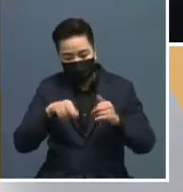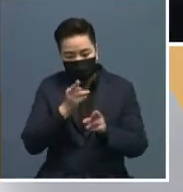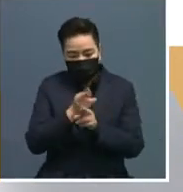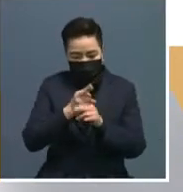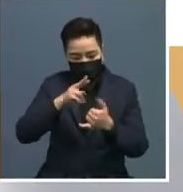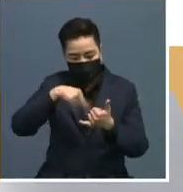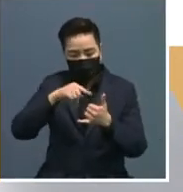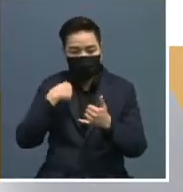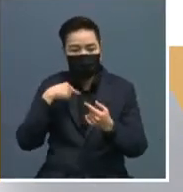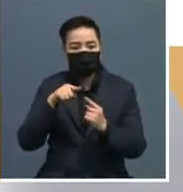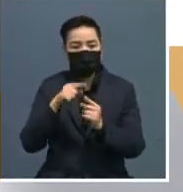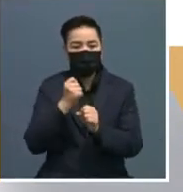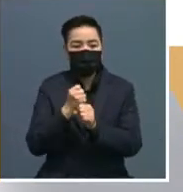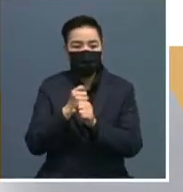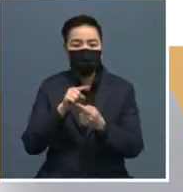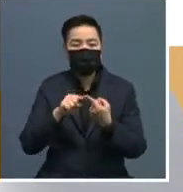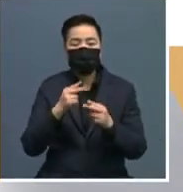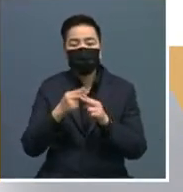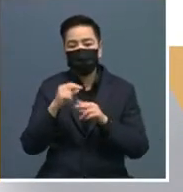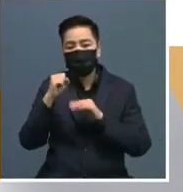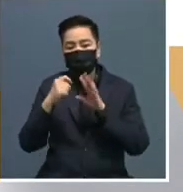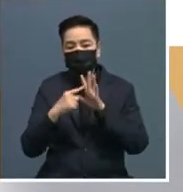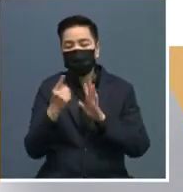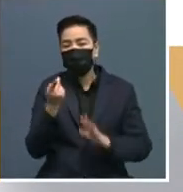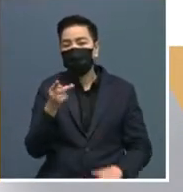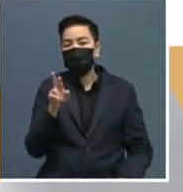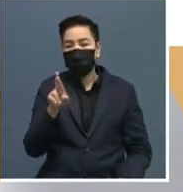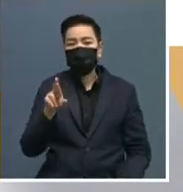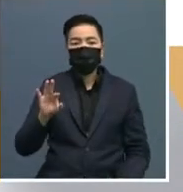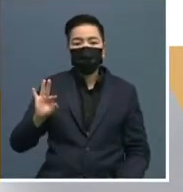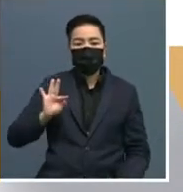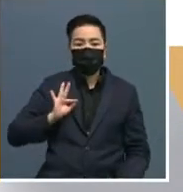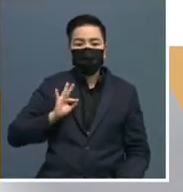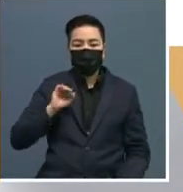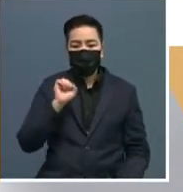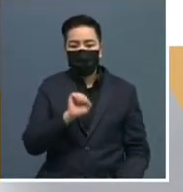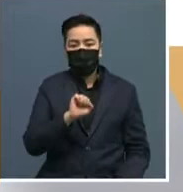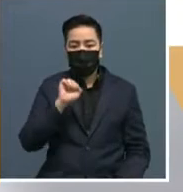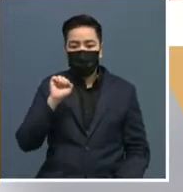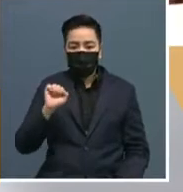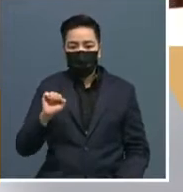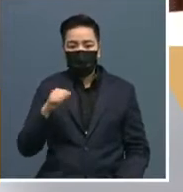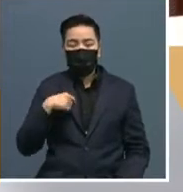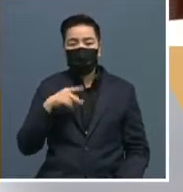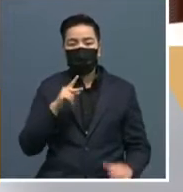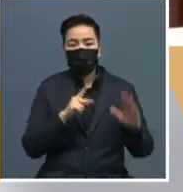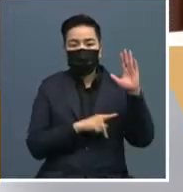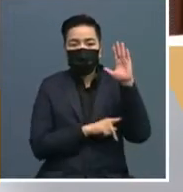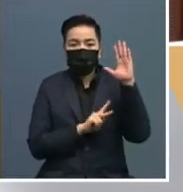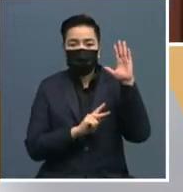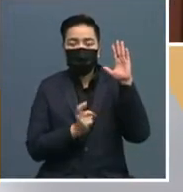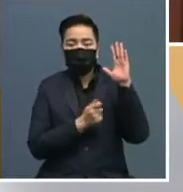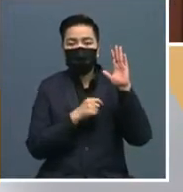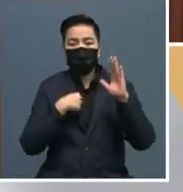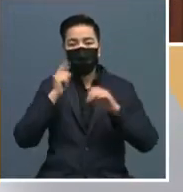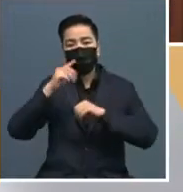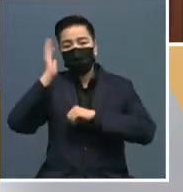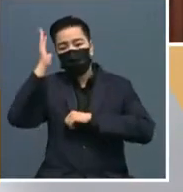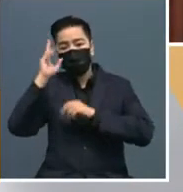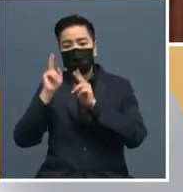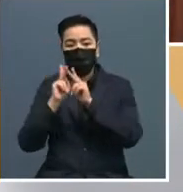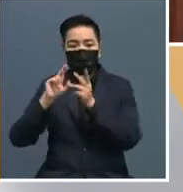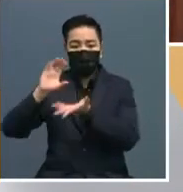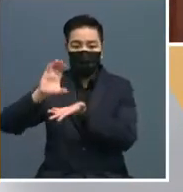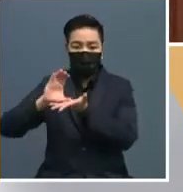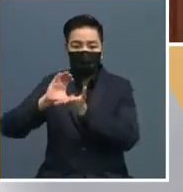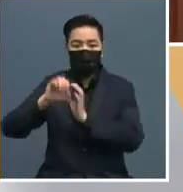ครับนี่คือการทำหน้าที่ของคุณสาครเกี่ยวข้องสมาชิกสภาผู้แทนราษฎรจังหวัดกระบี่เมื่อสักครู่เห็นแถลงข่าวในฐานะโฆษกกรรมาธิการงบประ